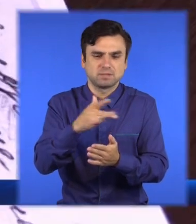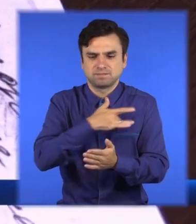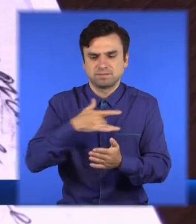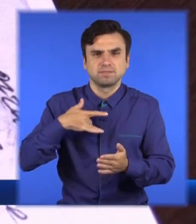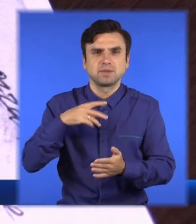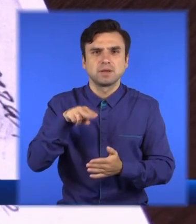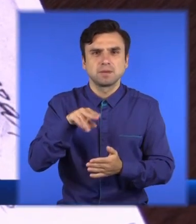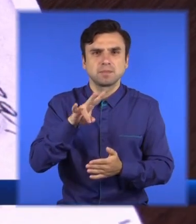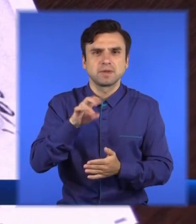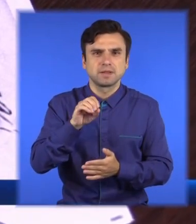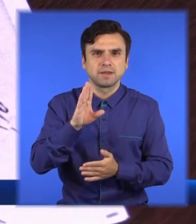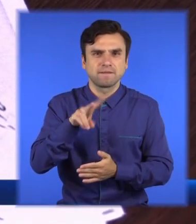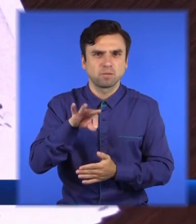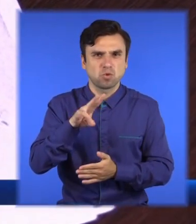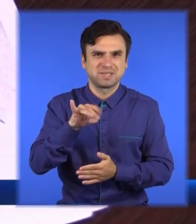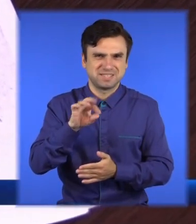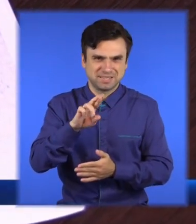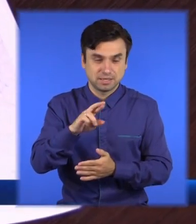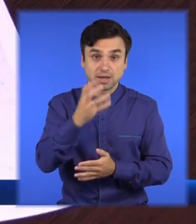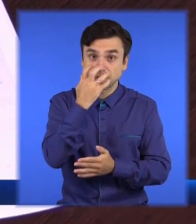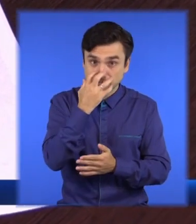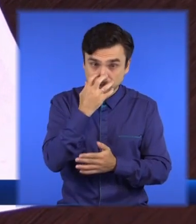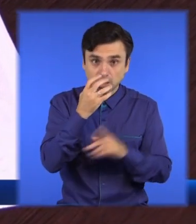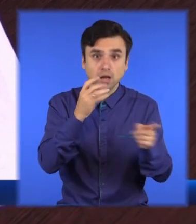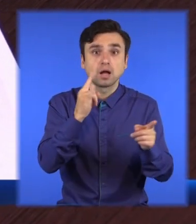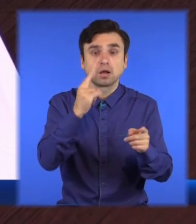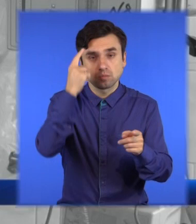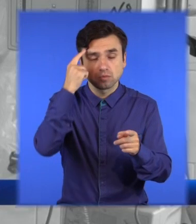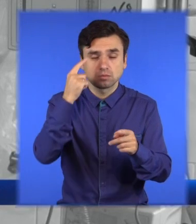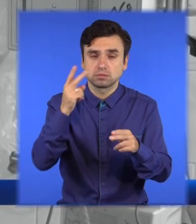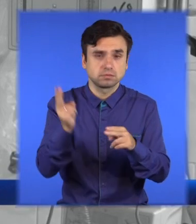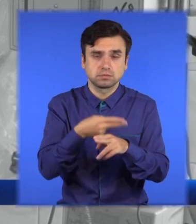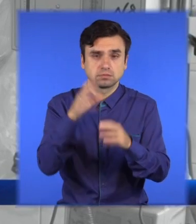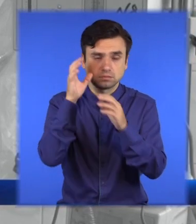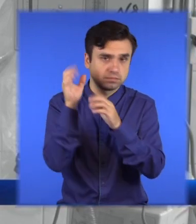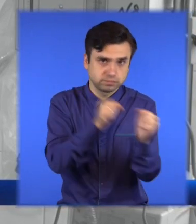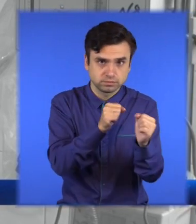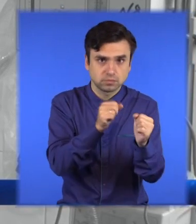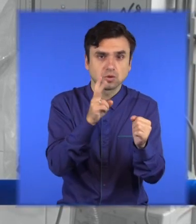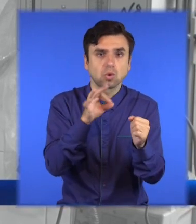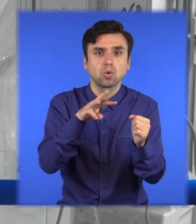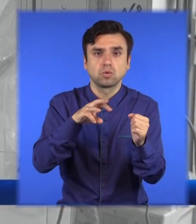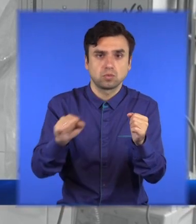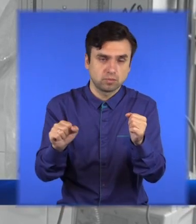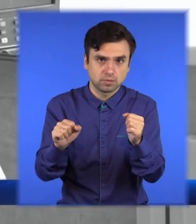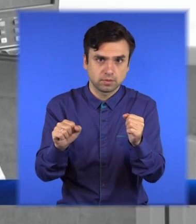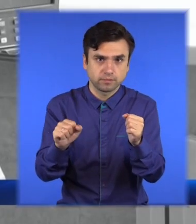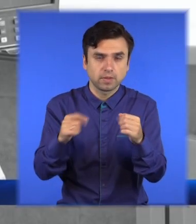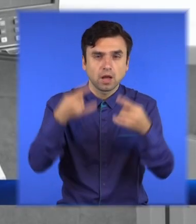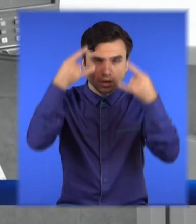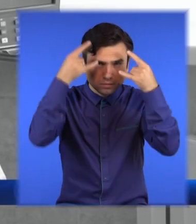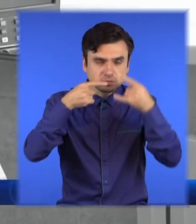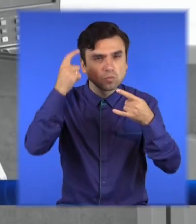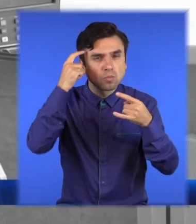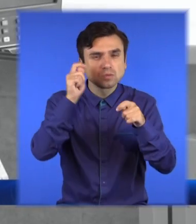За документами з діагнозом ОРВІ та можливою пневмонією. Там немовля впадає в кому. А додаткове